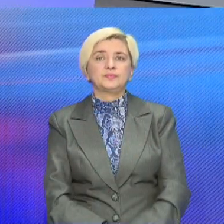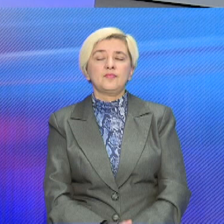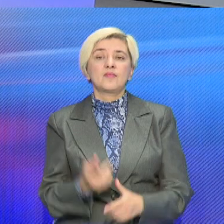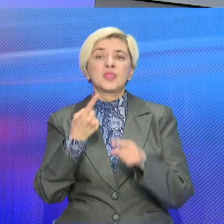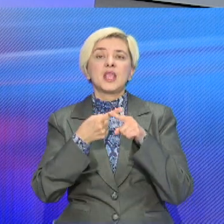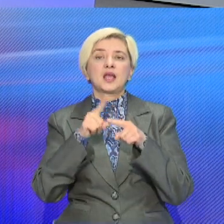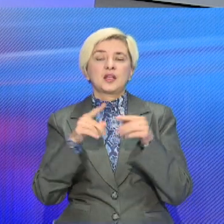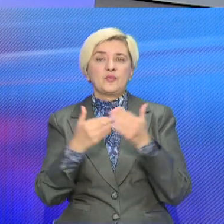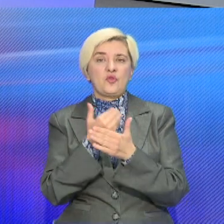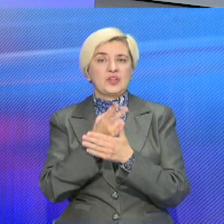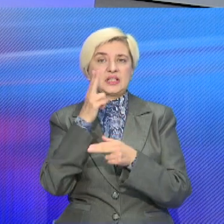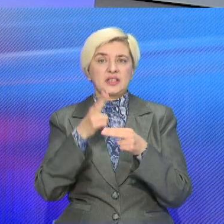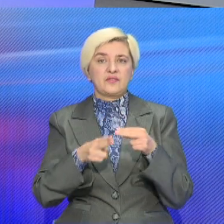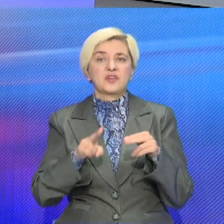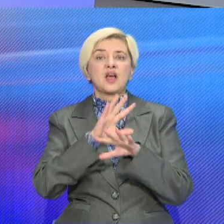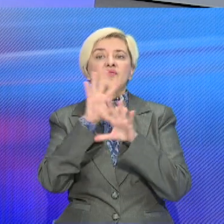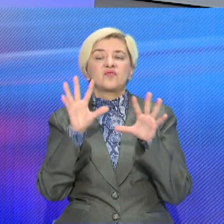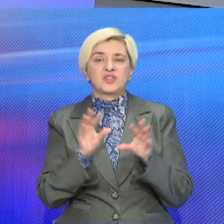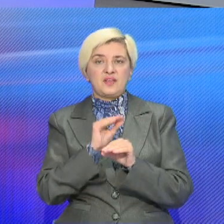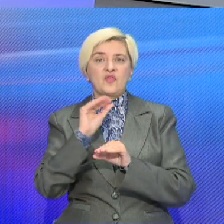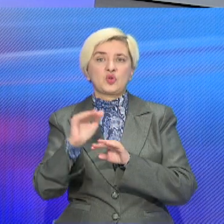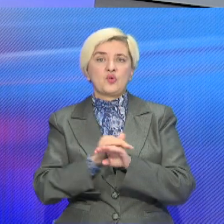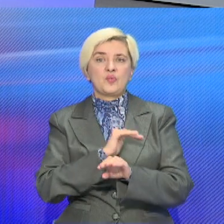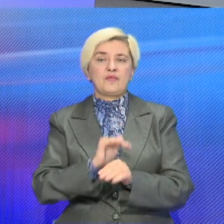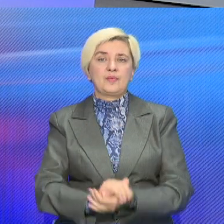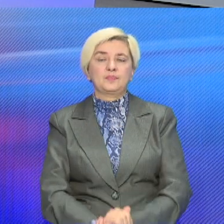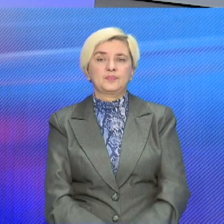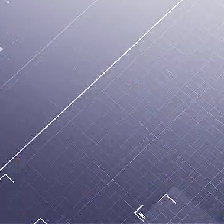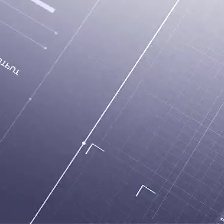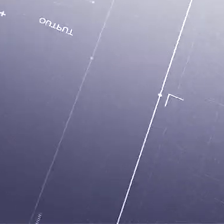На гэтым выпуск завершаны. Я развітваюся з вамі. Усяго добрага.